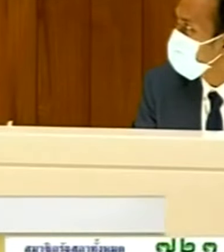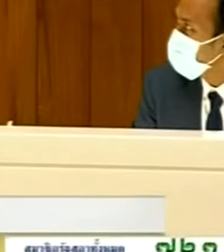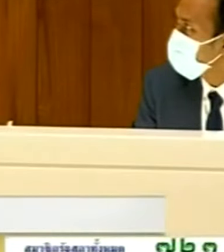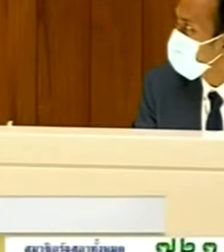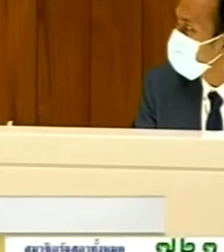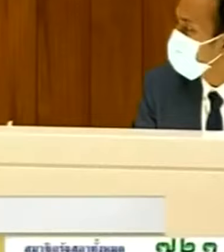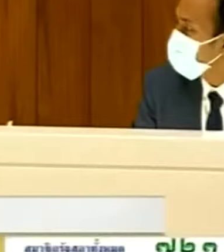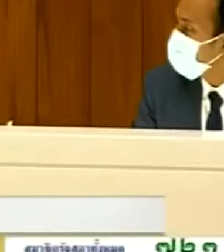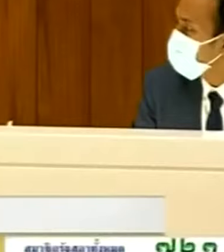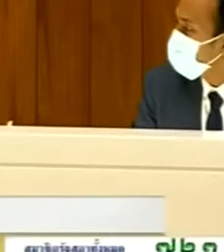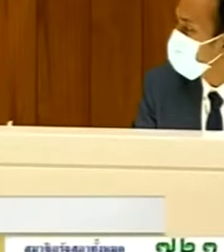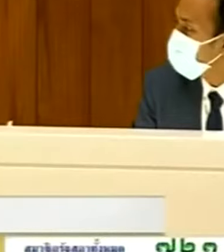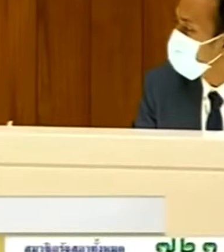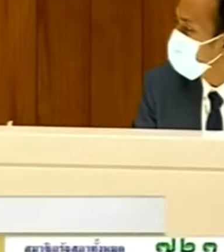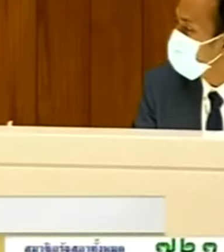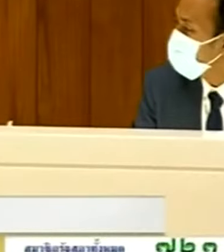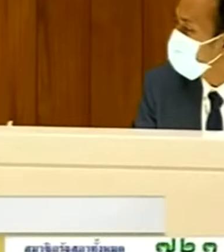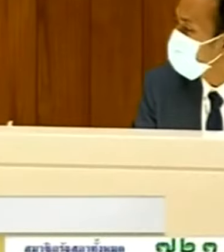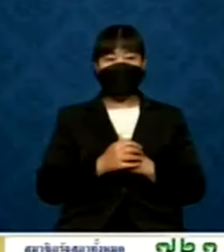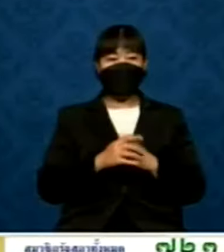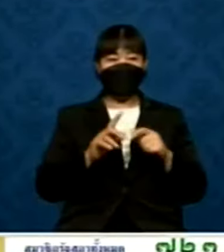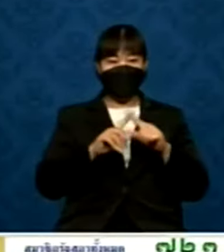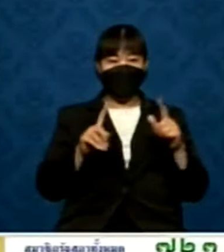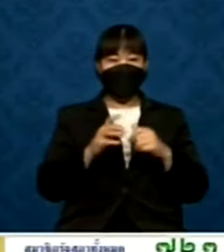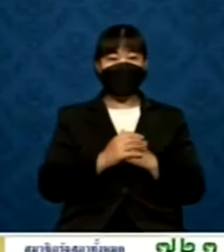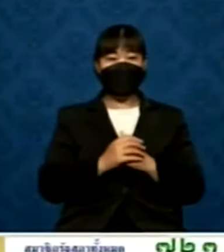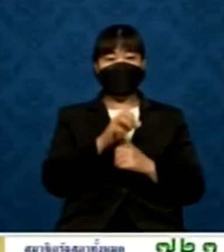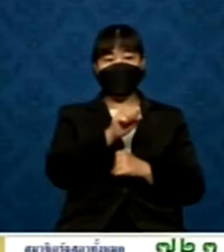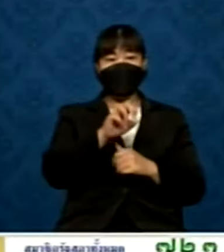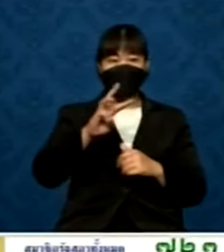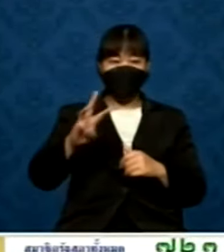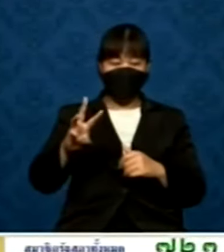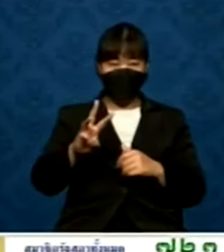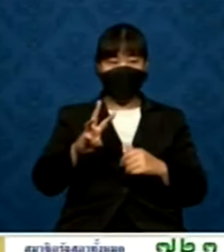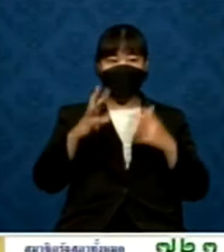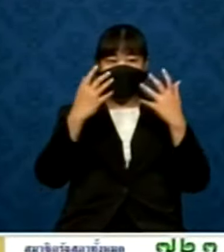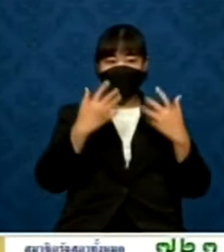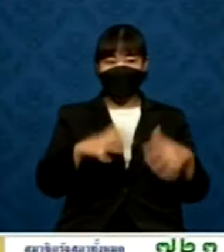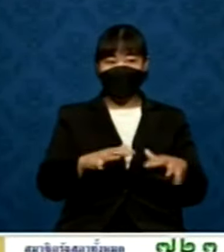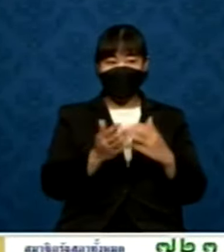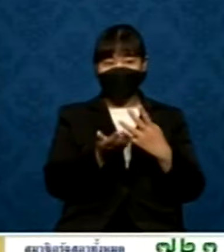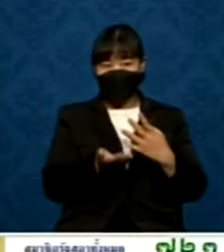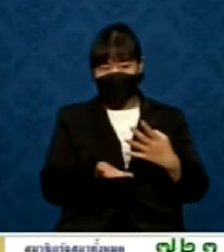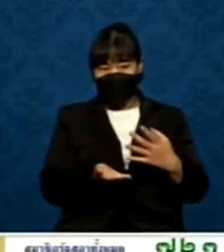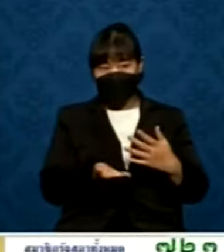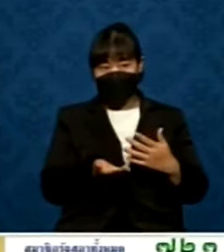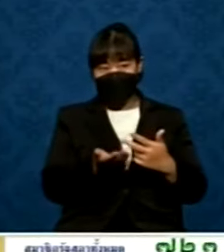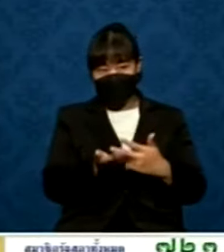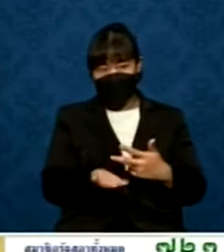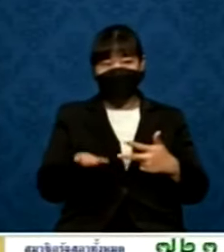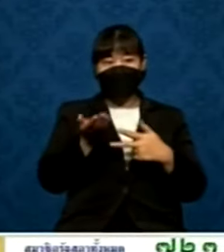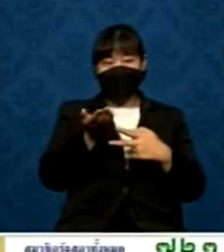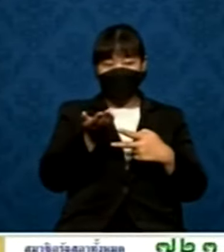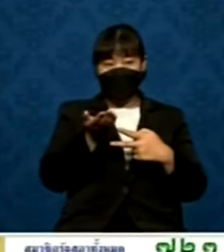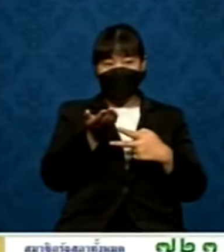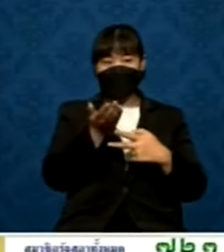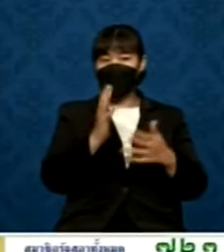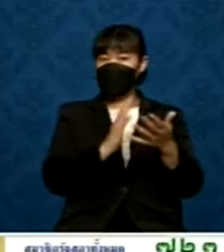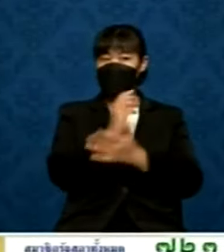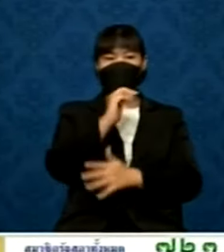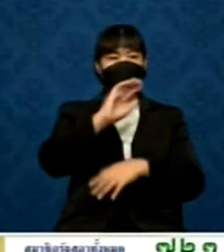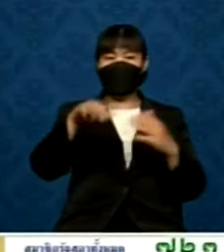ยและฝ่ายไม่เห็นด้วยแต่เมื่อไปถึงวุฒิสภาเมื่อไหร่ก็ตามจะเห็นด้วยเกือบทั้งหมดครับเท่าที่ผ